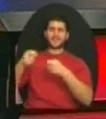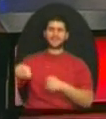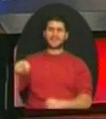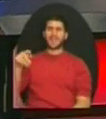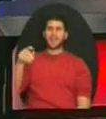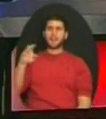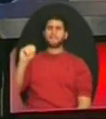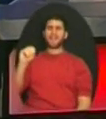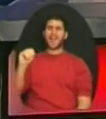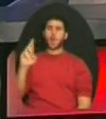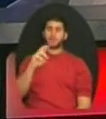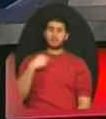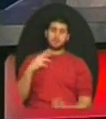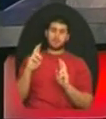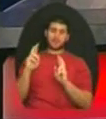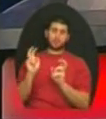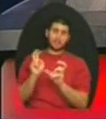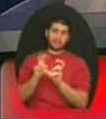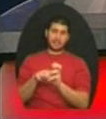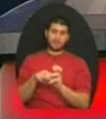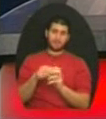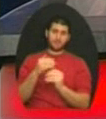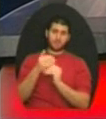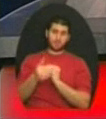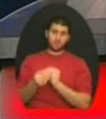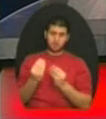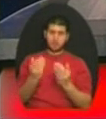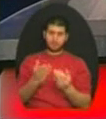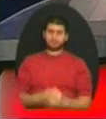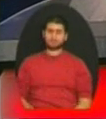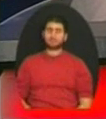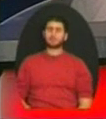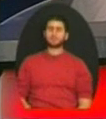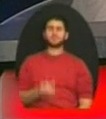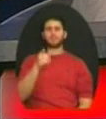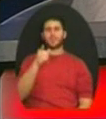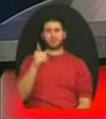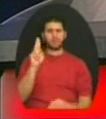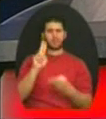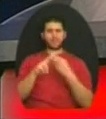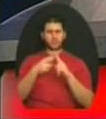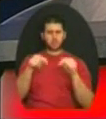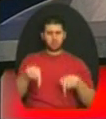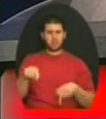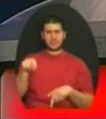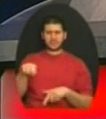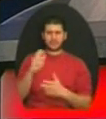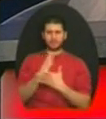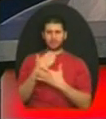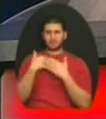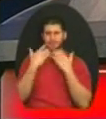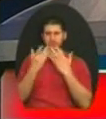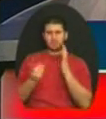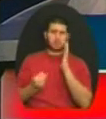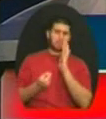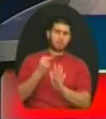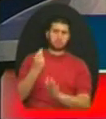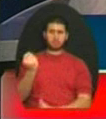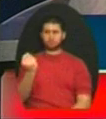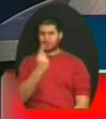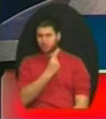מיכל רוזין, אני מקווה שהיא תצטרף אלינו עוד מעט, ואתם נפגשות כאן בכנסת, מה שסיפרת לי אחת